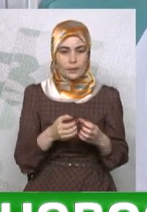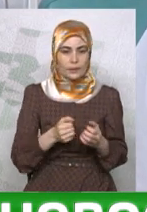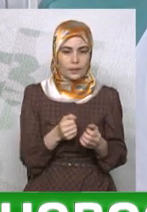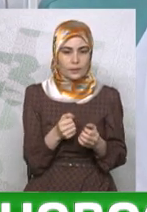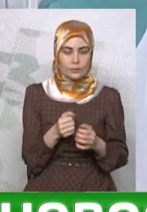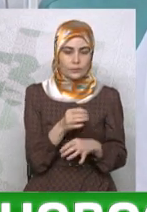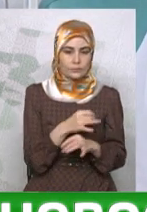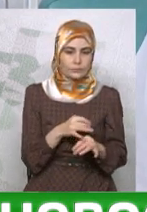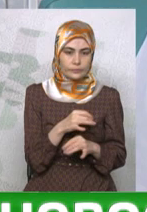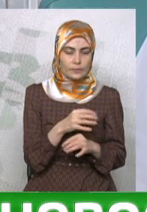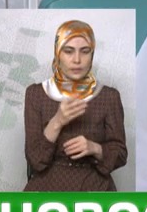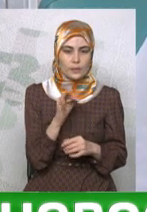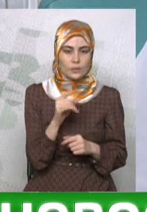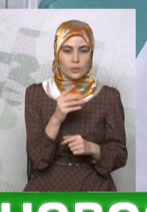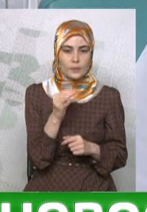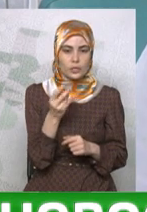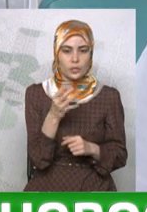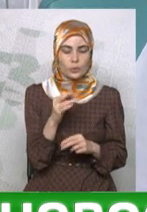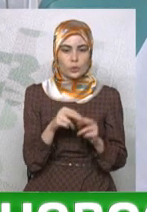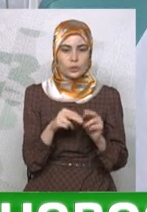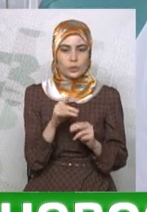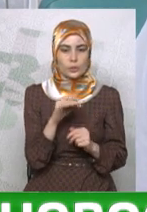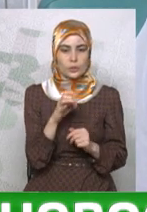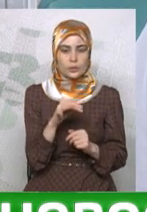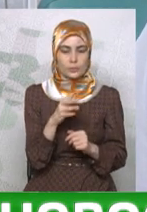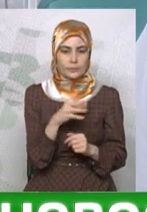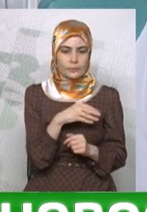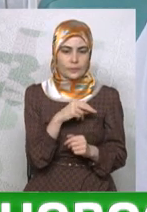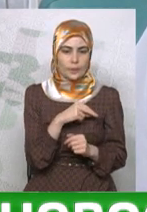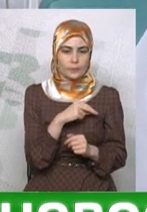«Союз машиностроителей России» ходит, ждет, ходит.